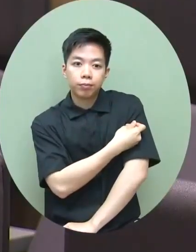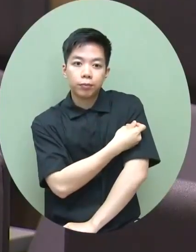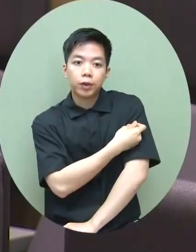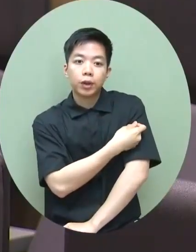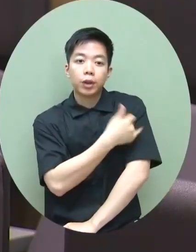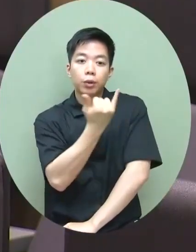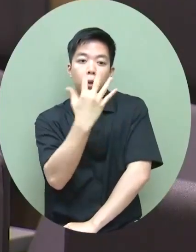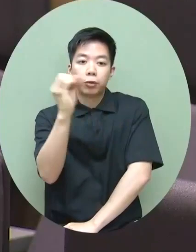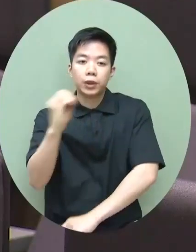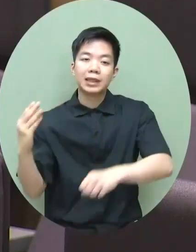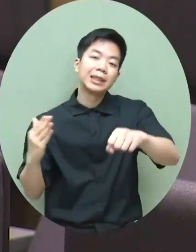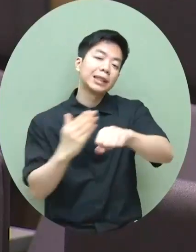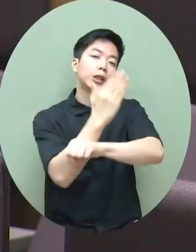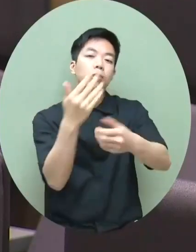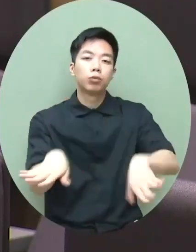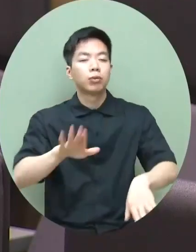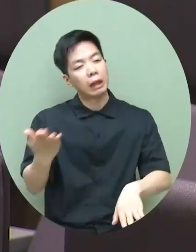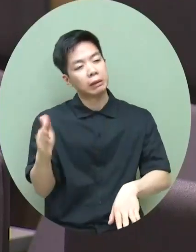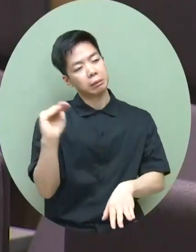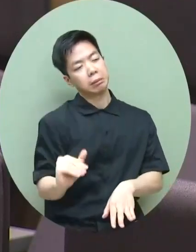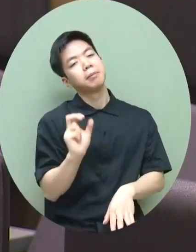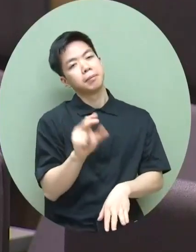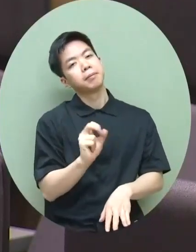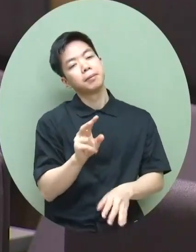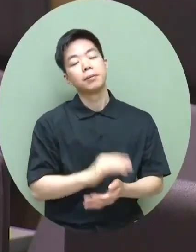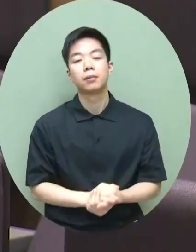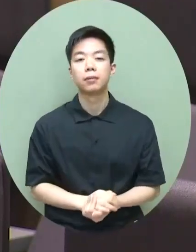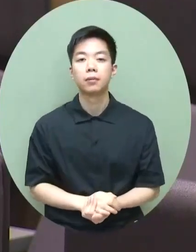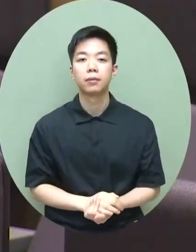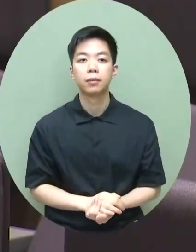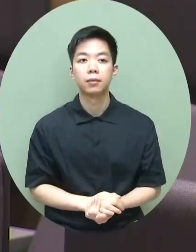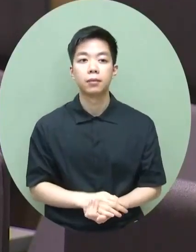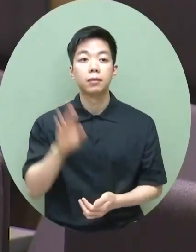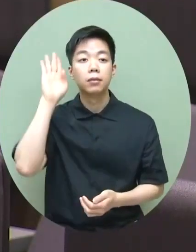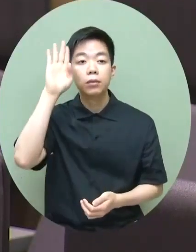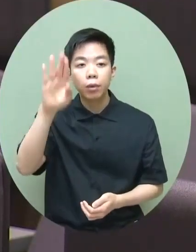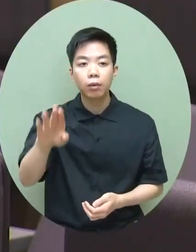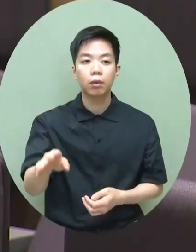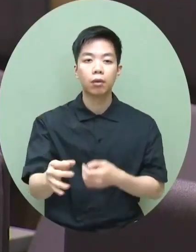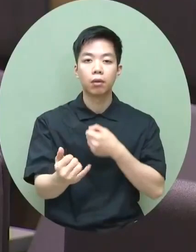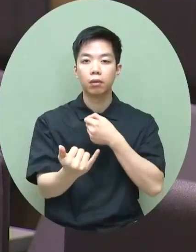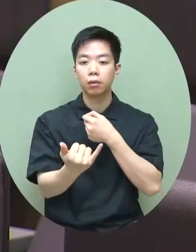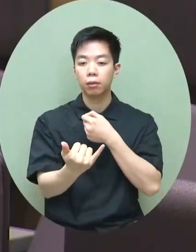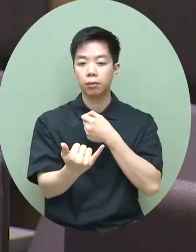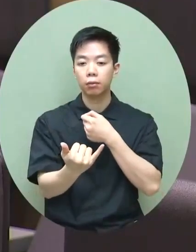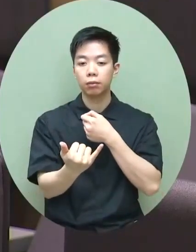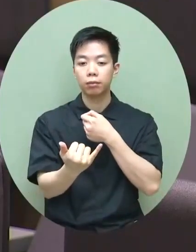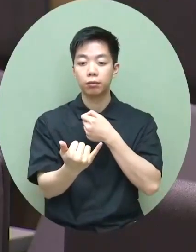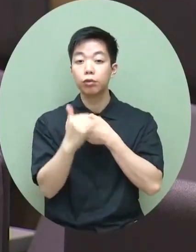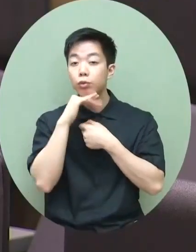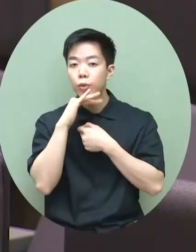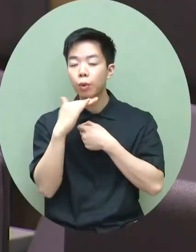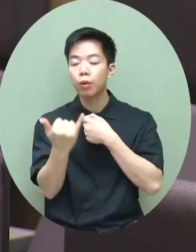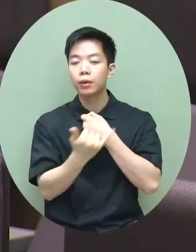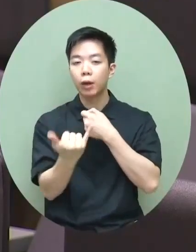将是下一波疫情的高危群组，所以想请问当局现实鼓励儿童接种疫苗的措施怎样才能突